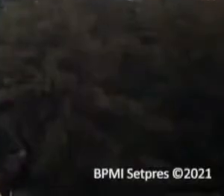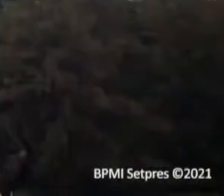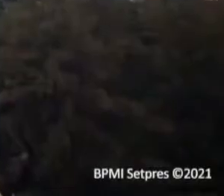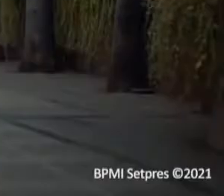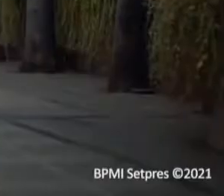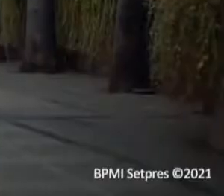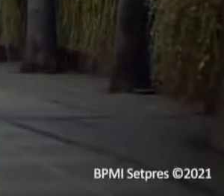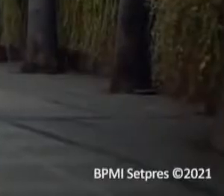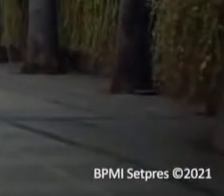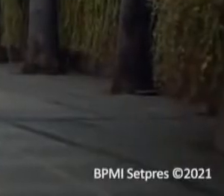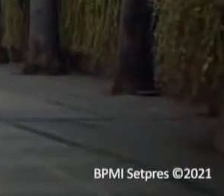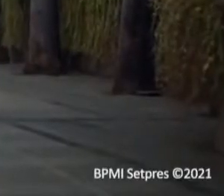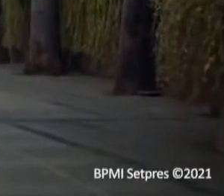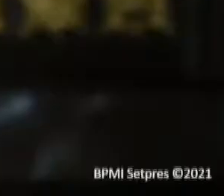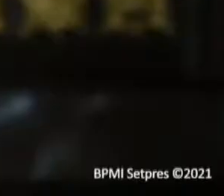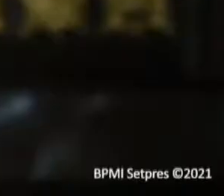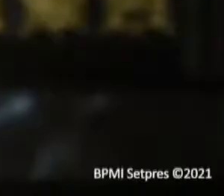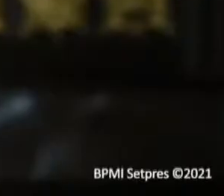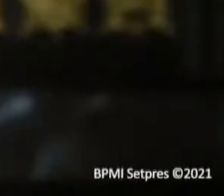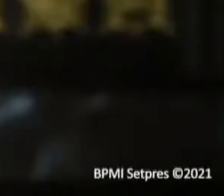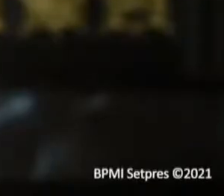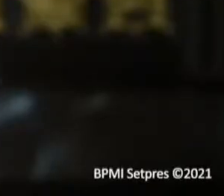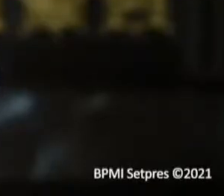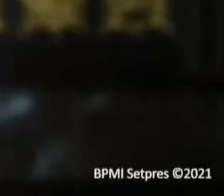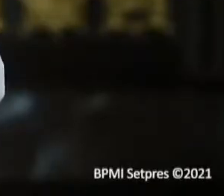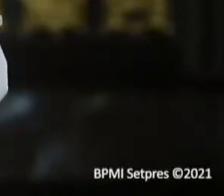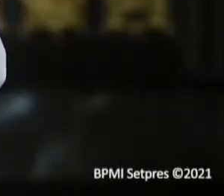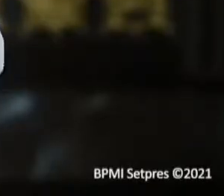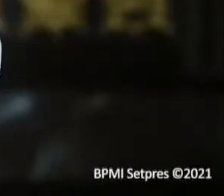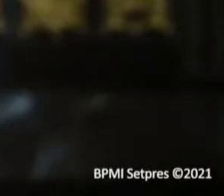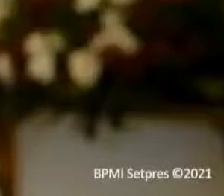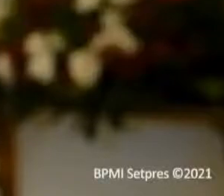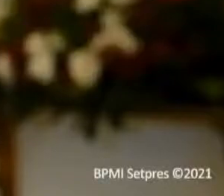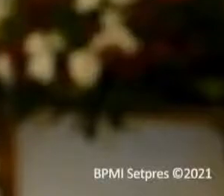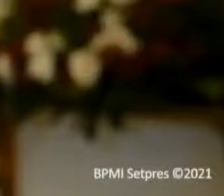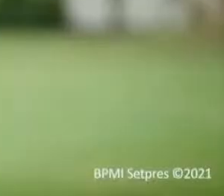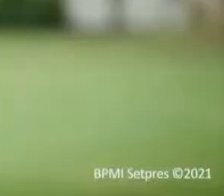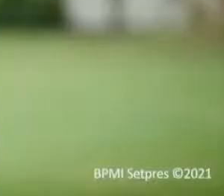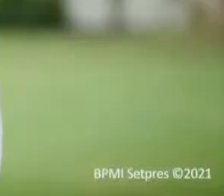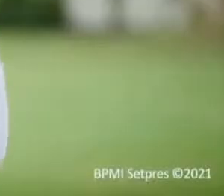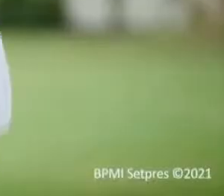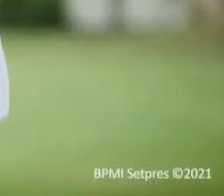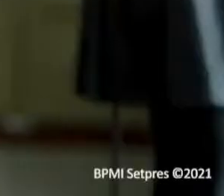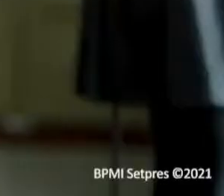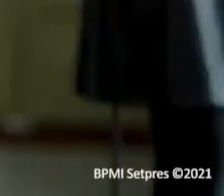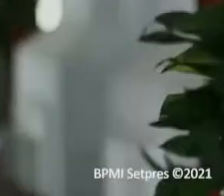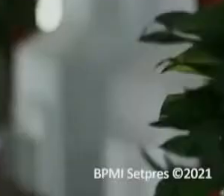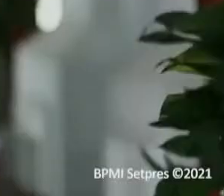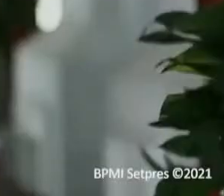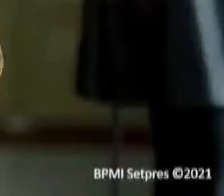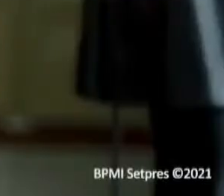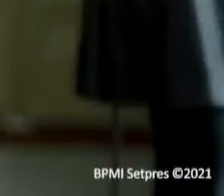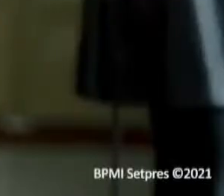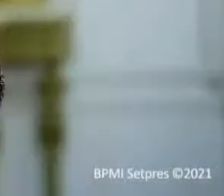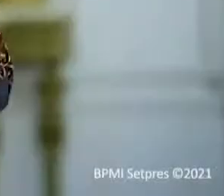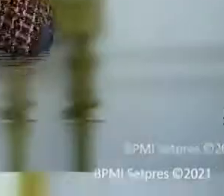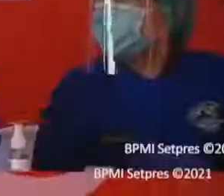Bapak, Ibu, Saudara-saudara, saat ini semua wajib pakai